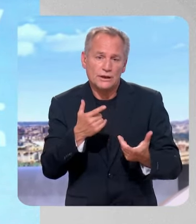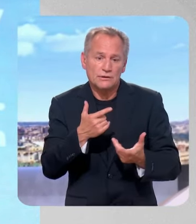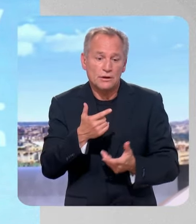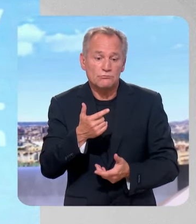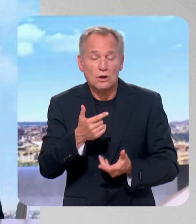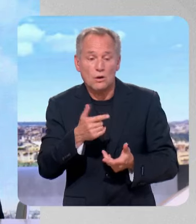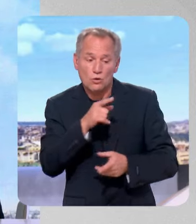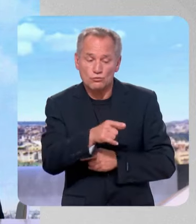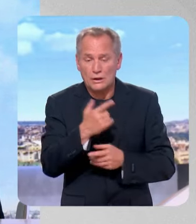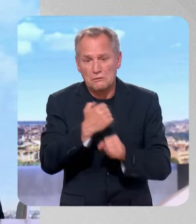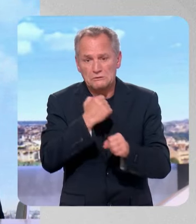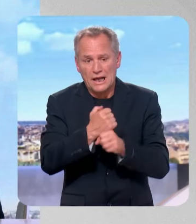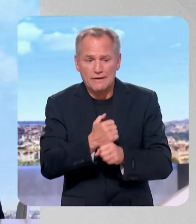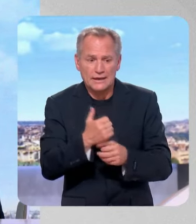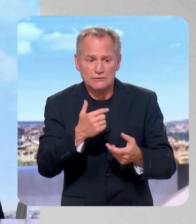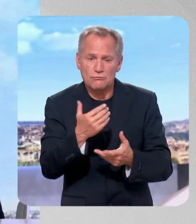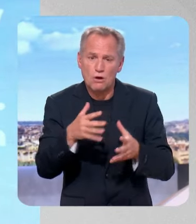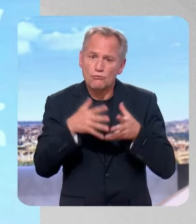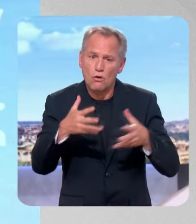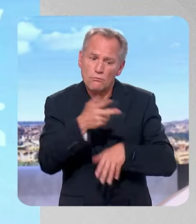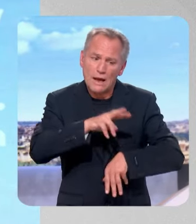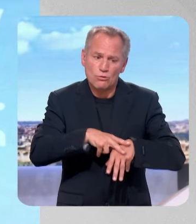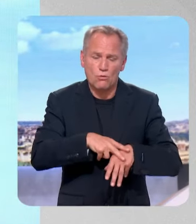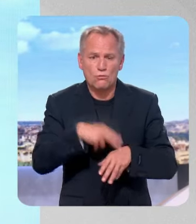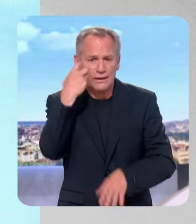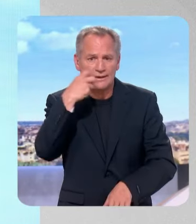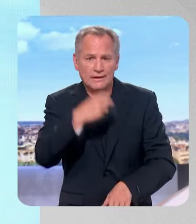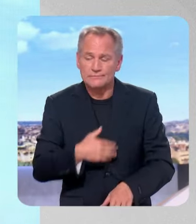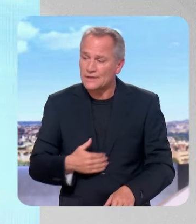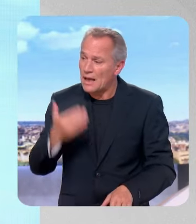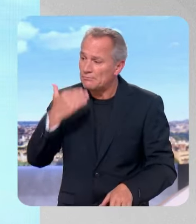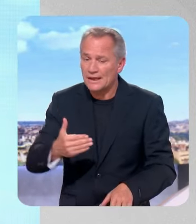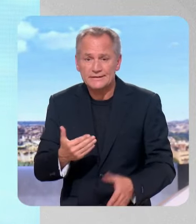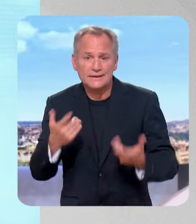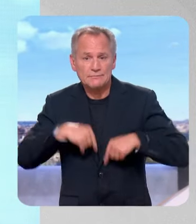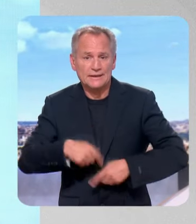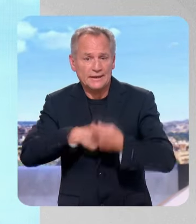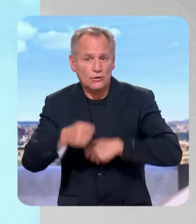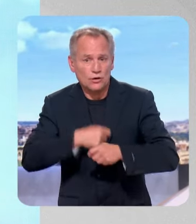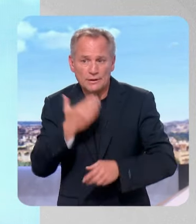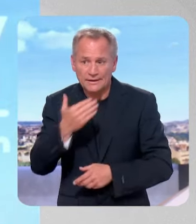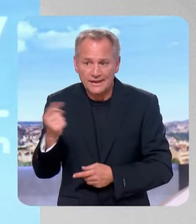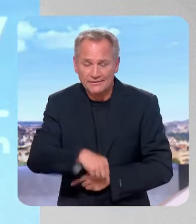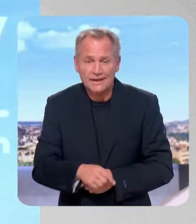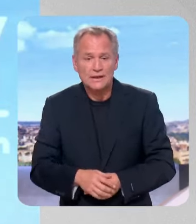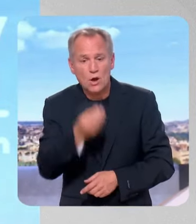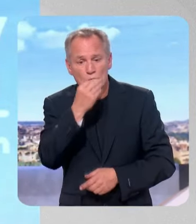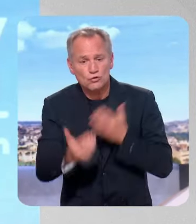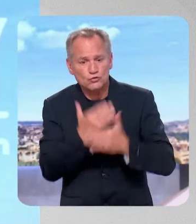Farandou a été un grand patron de la SNCF et il a fait un très bon boulot. Merci Bruno Le Maire d'avoir été l'invité des KD. Bonne journée à Versailles et à Bruxelles. Merci Nous avons une longue journée qui vous